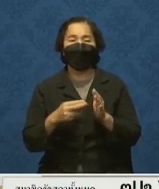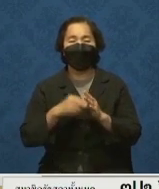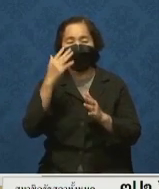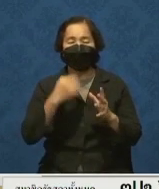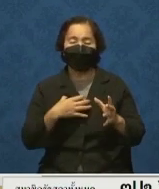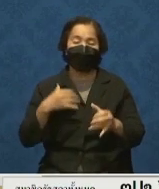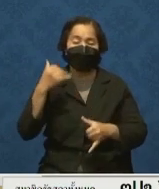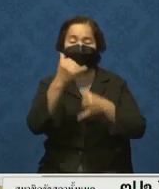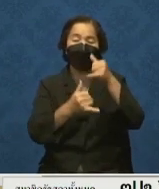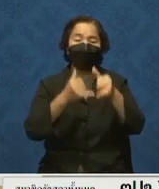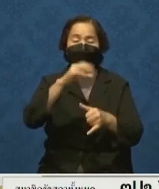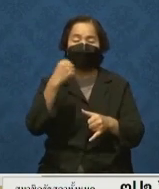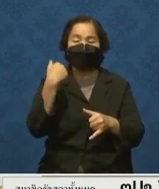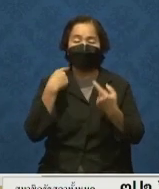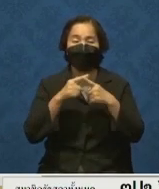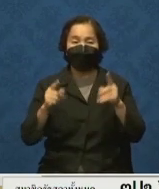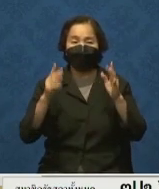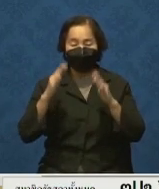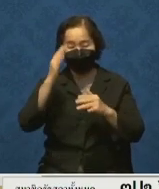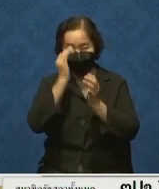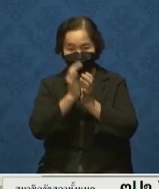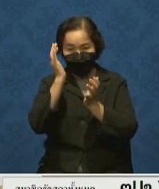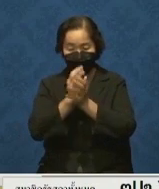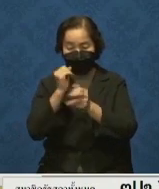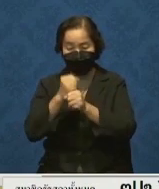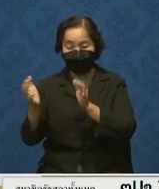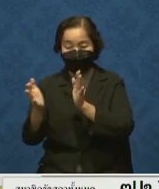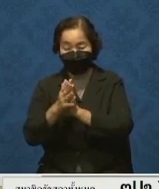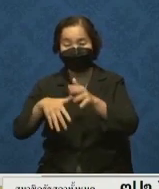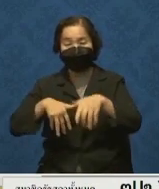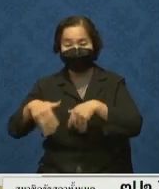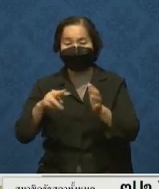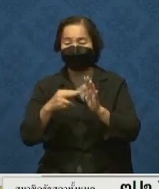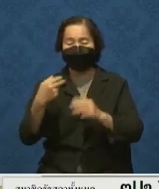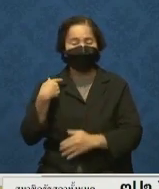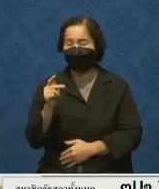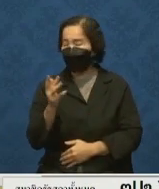โตในราฐีกกแต่ตำรวททำงาน กพยาชนนั้น จะไมไดประโยชจากโพงสราง clin bib entails